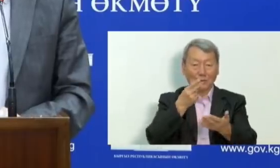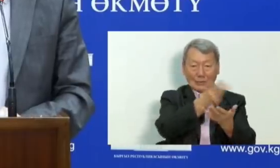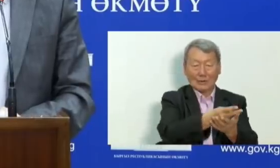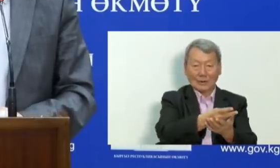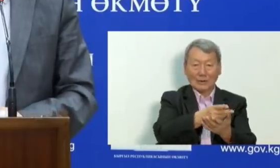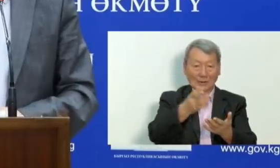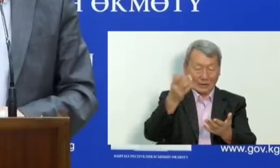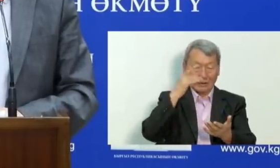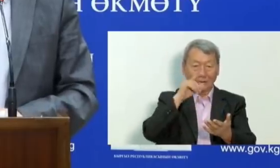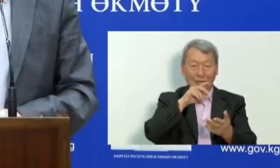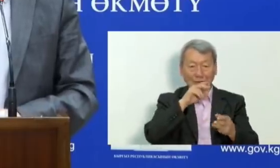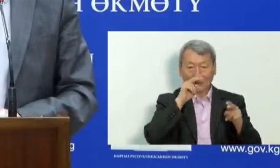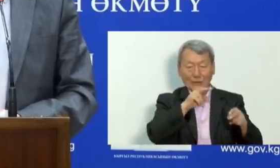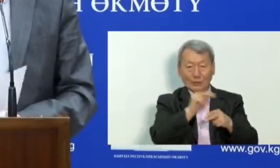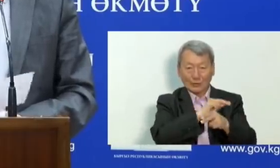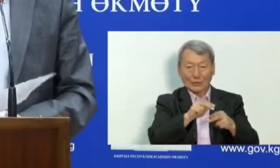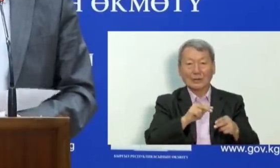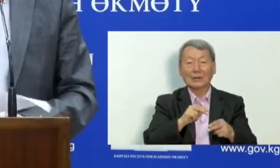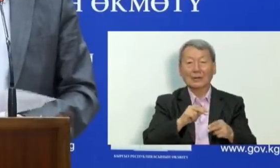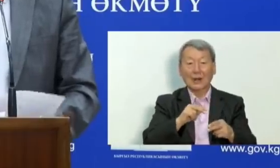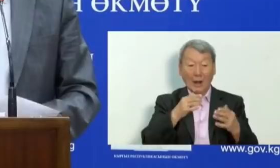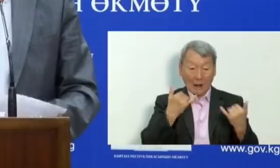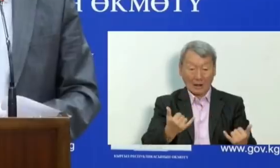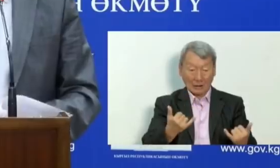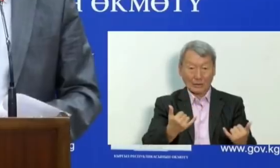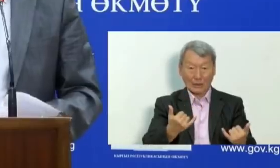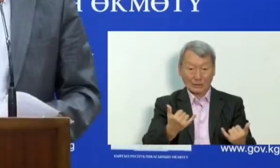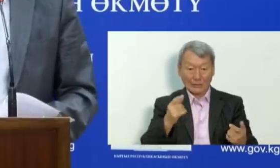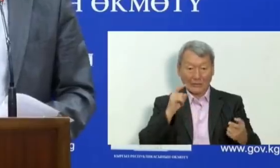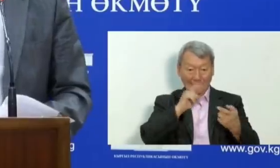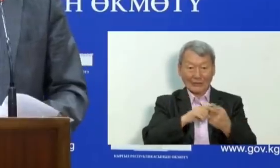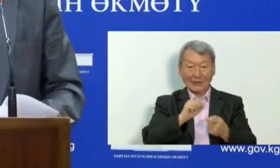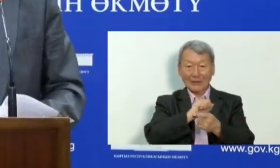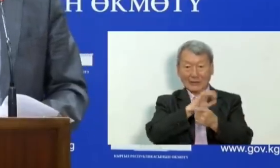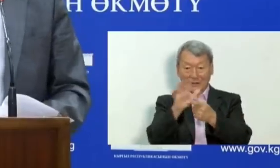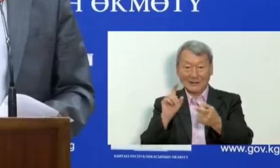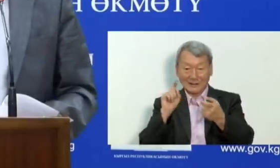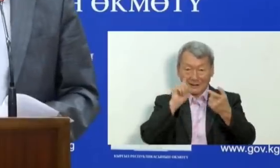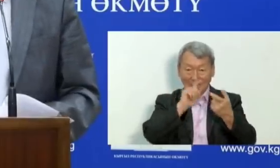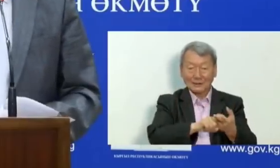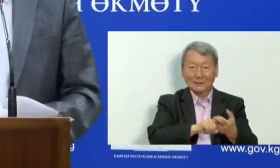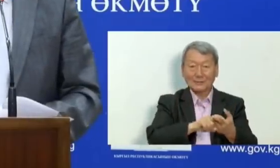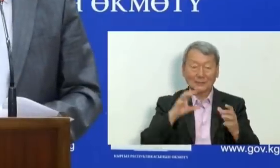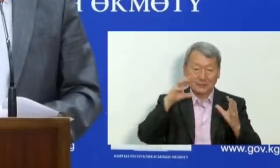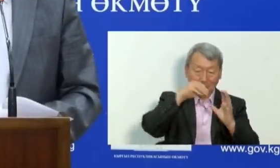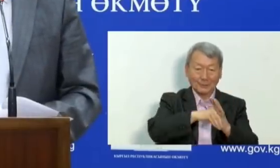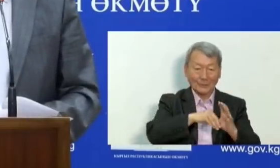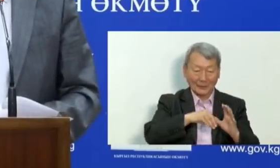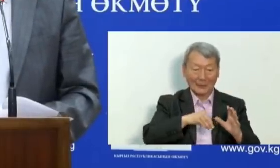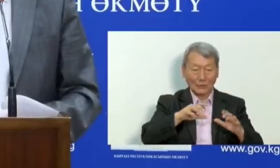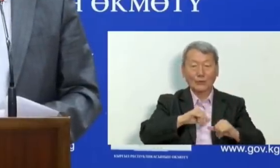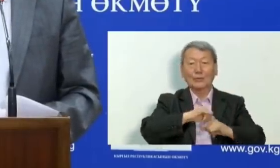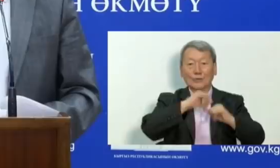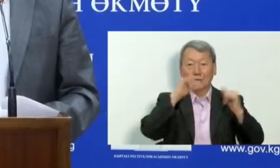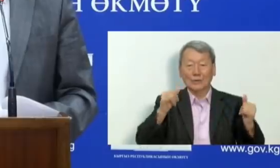ошо дарыланып турган экен, бирок кийинки кезде мына COVID-19 кошулуп ошо жугузуп алган